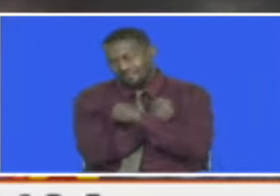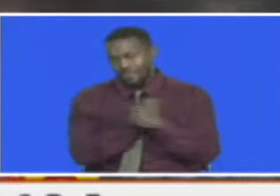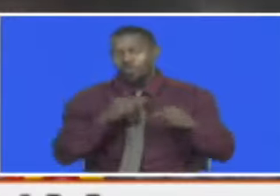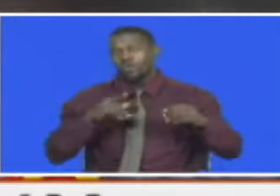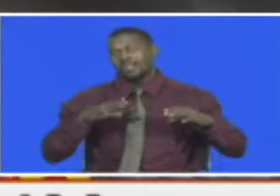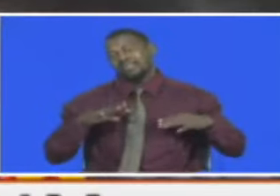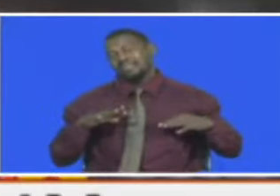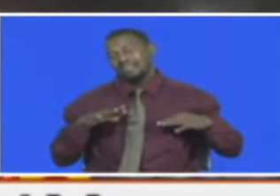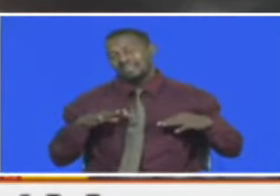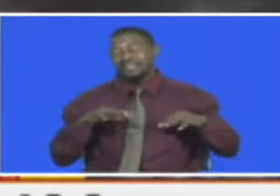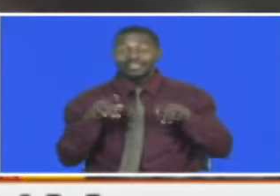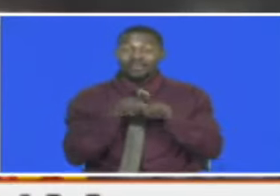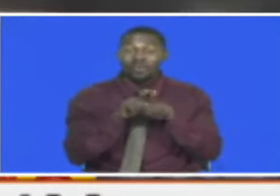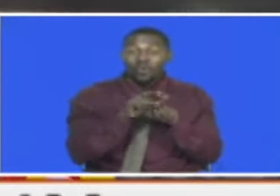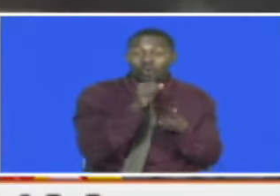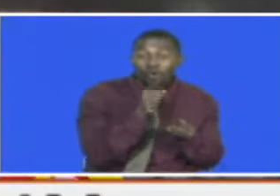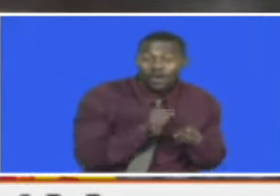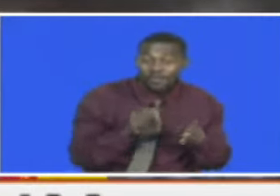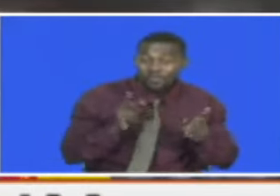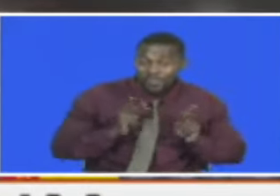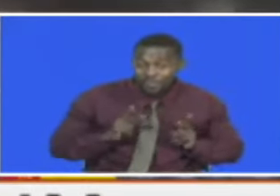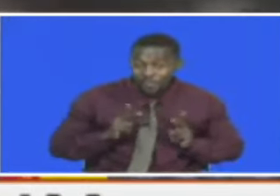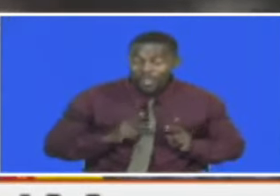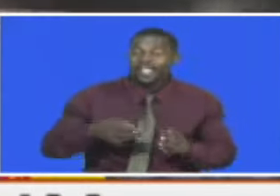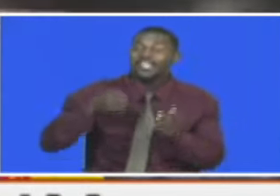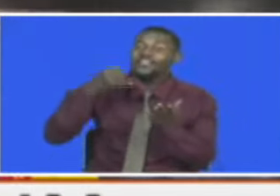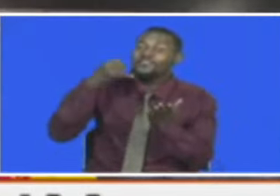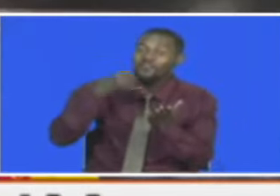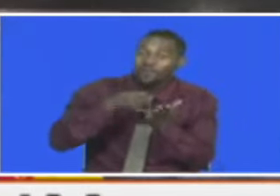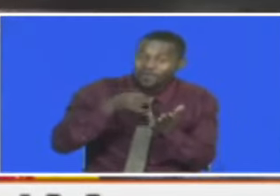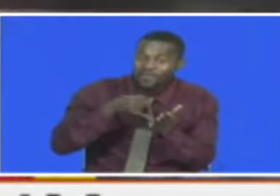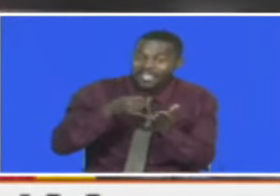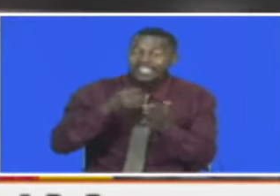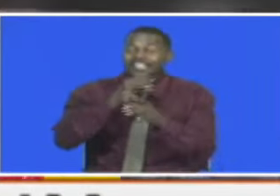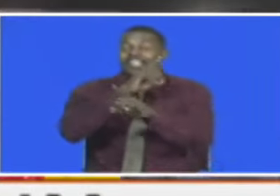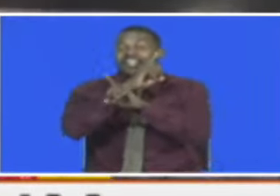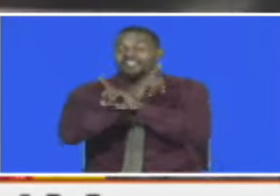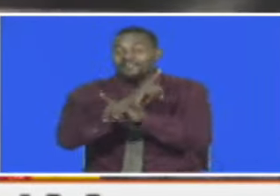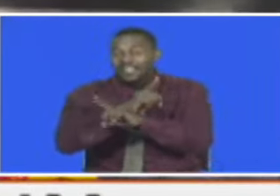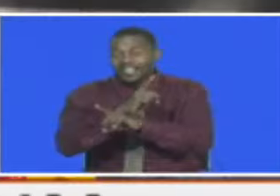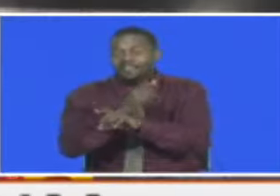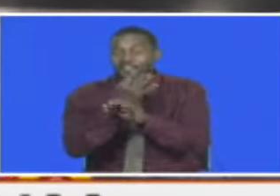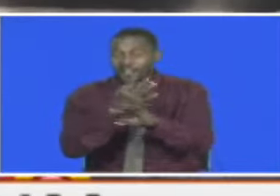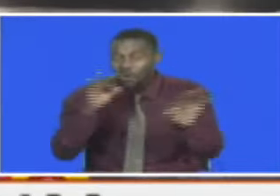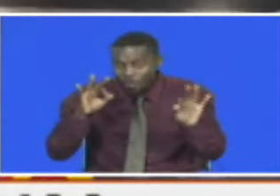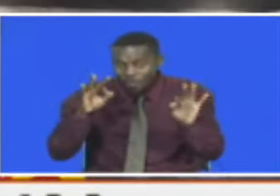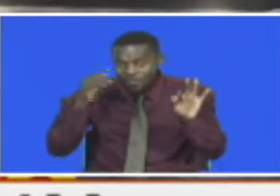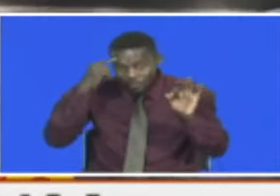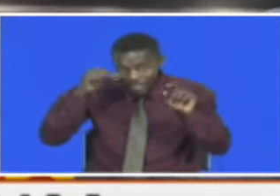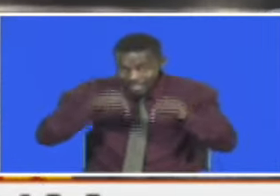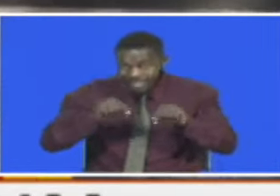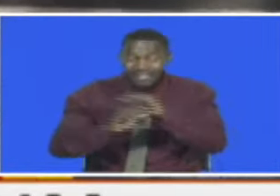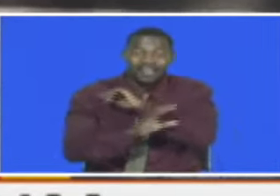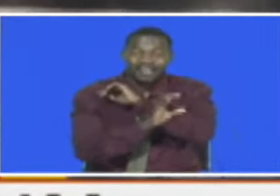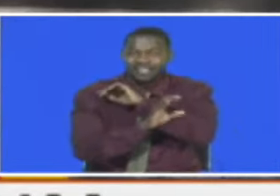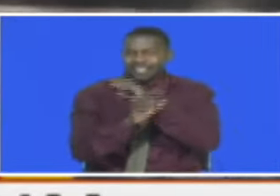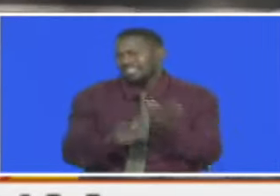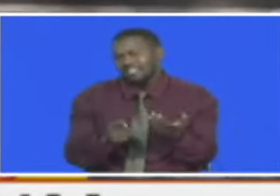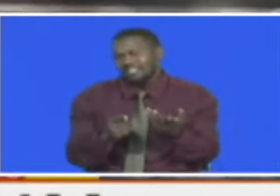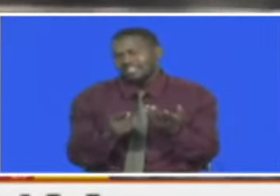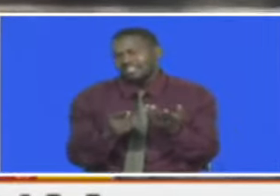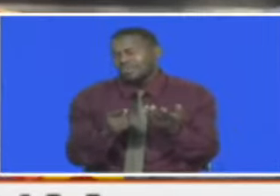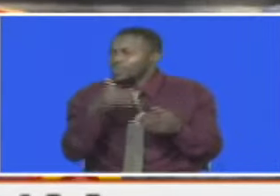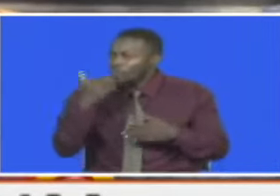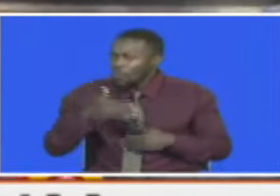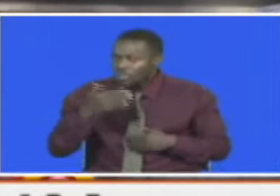sisi wazee wetu walihusika katika kupigania uhuru wa nchi hii. Katika wale mashujaa tajika